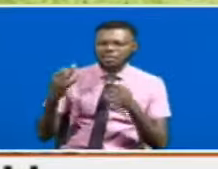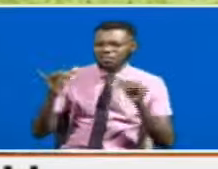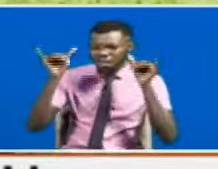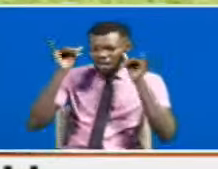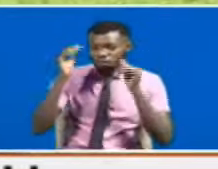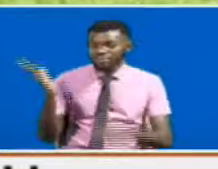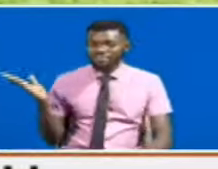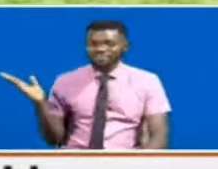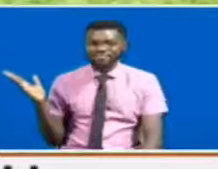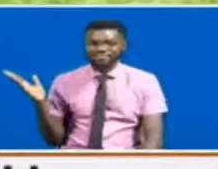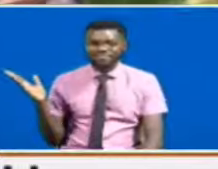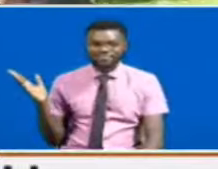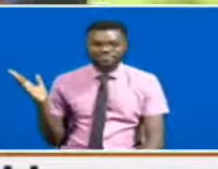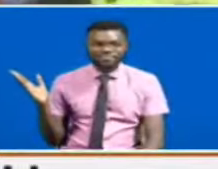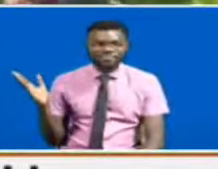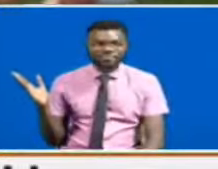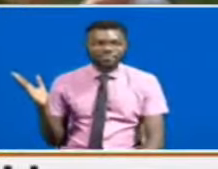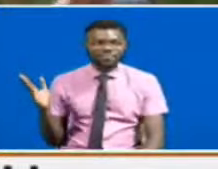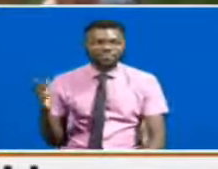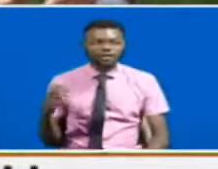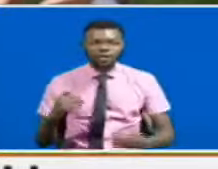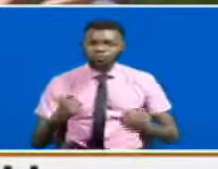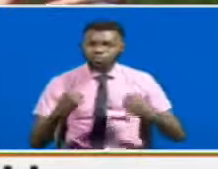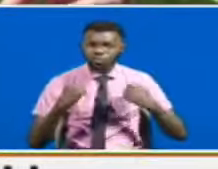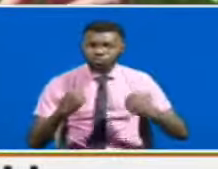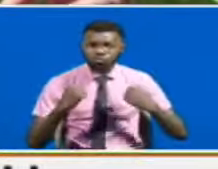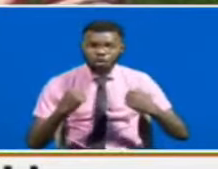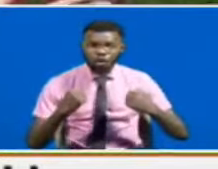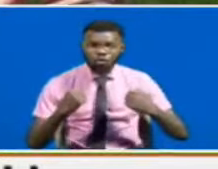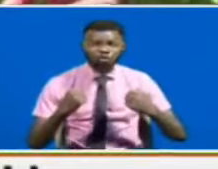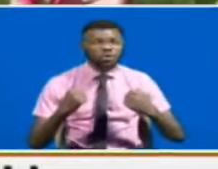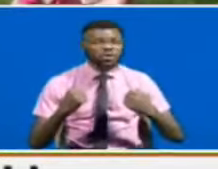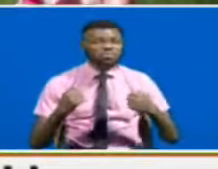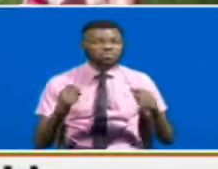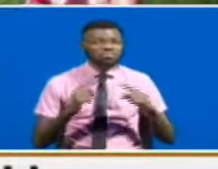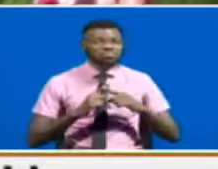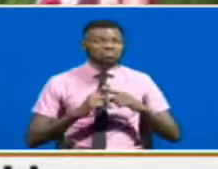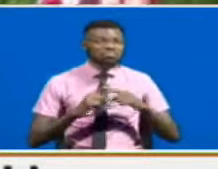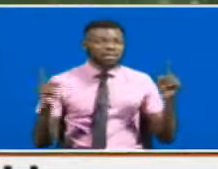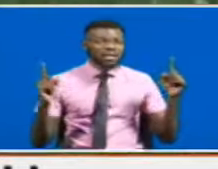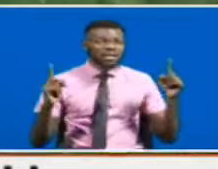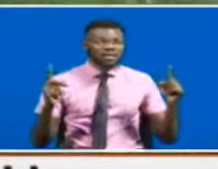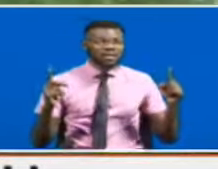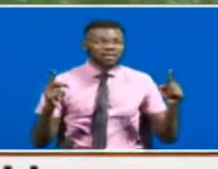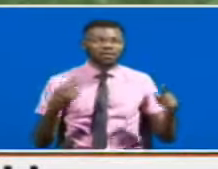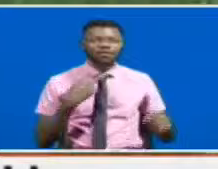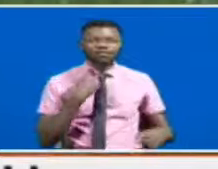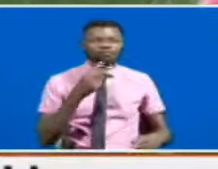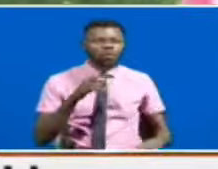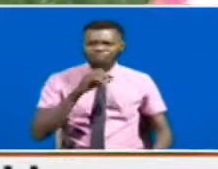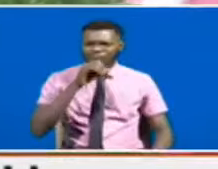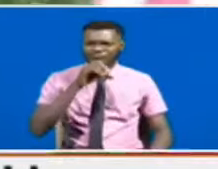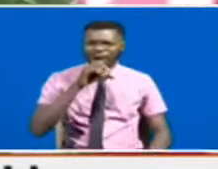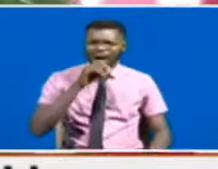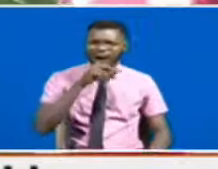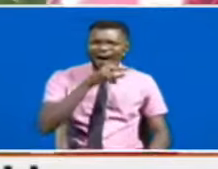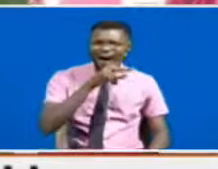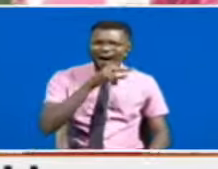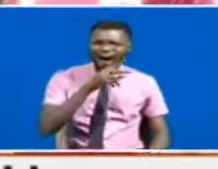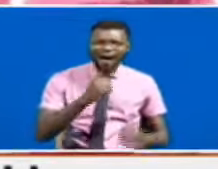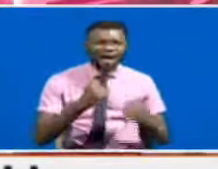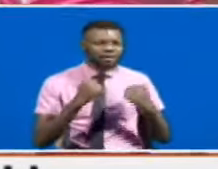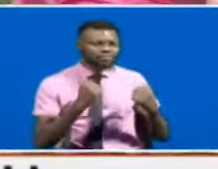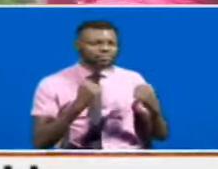akiwa zizini, anajaribu kuficha ubaba wake, lakini unajitokeza. Sauti ya toazo ni za kutisha, kana kwamba ana kiu